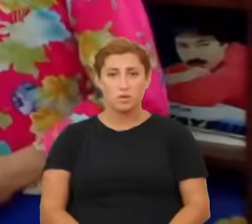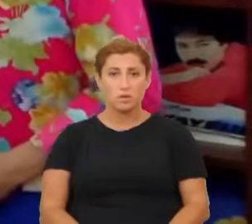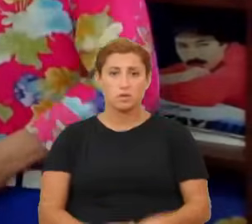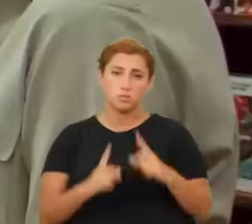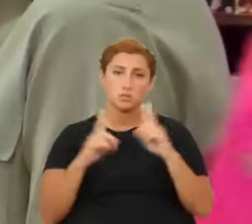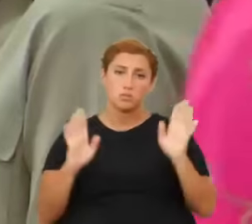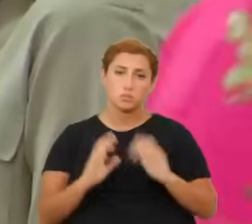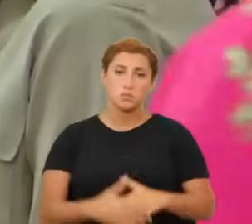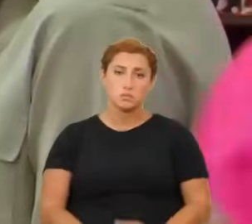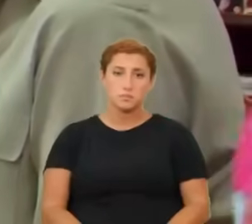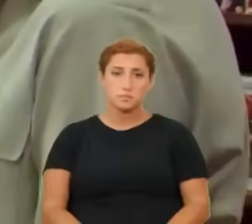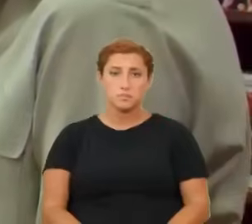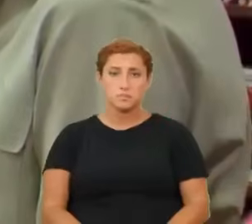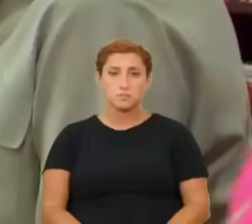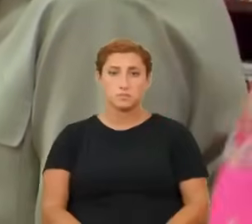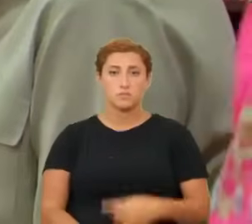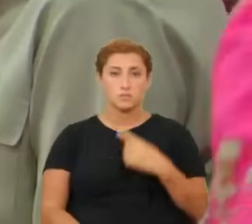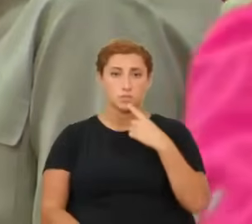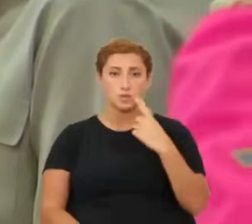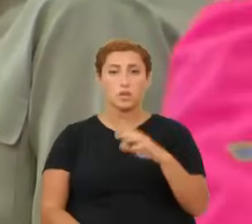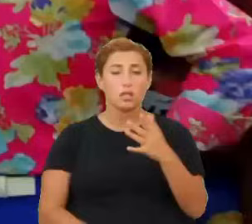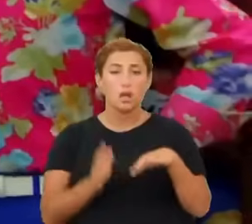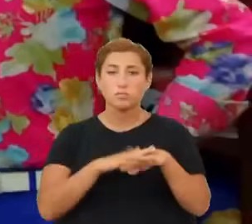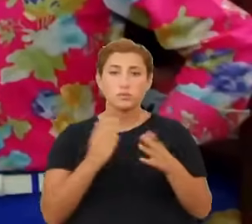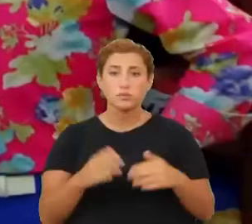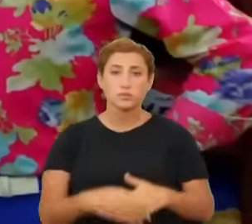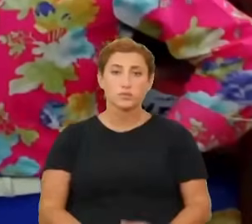de uzatmayalım. Söylediklerinde haklısın, doğru.